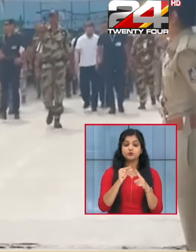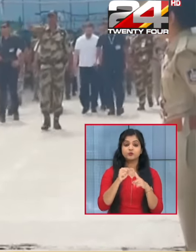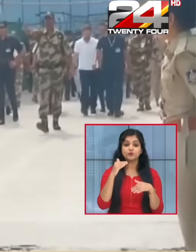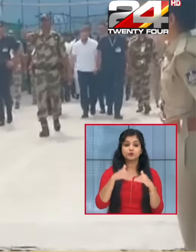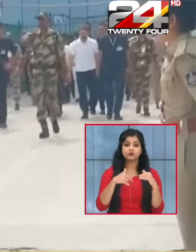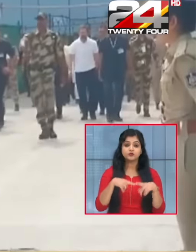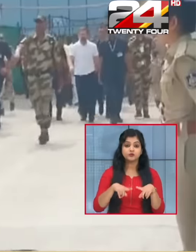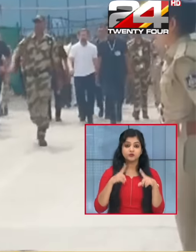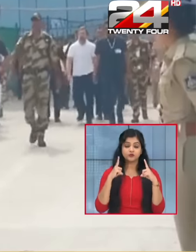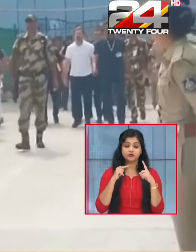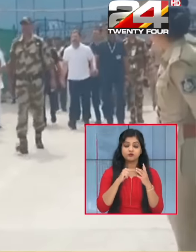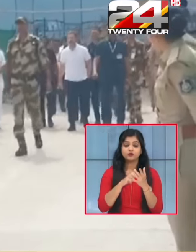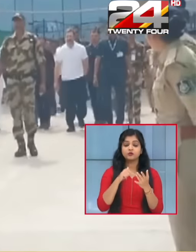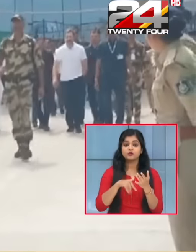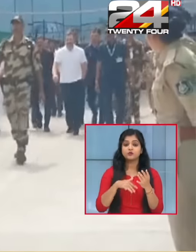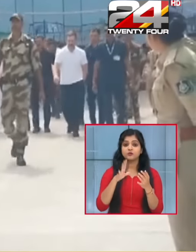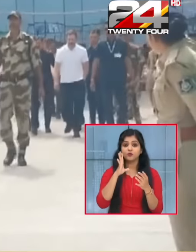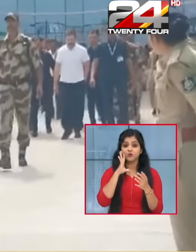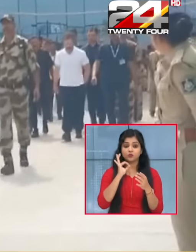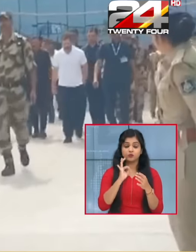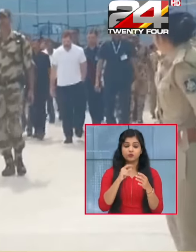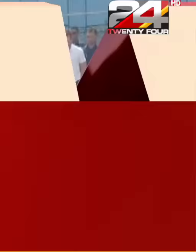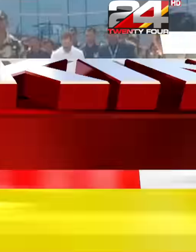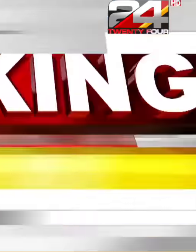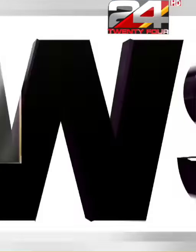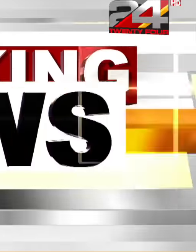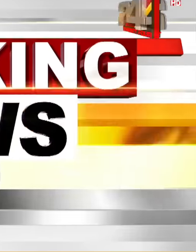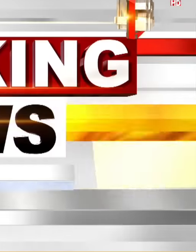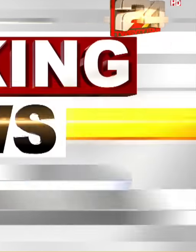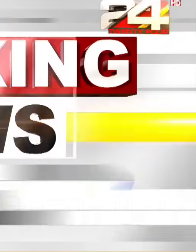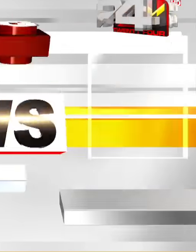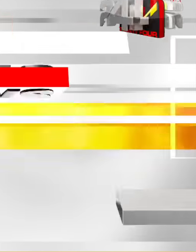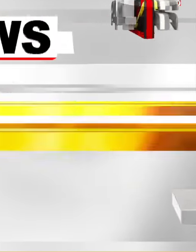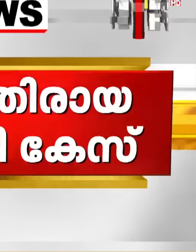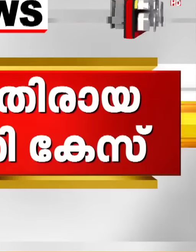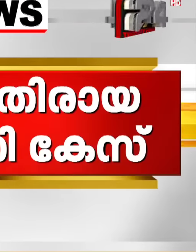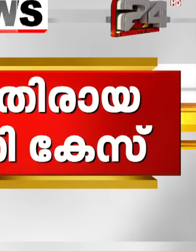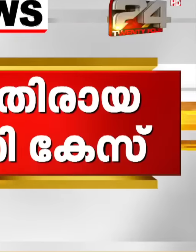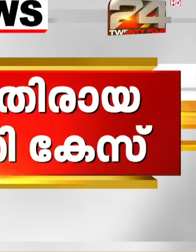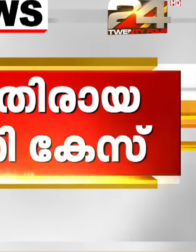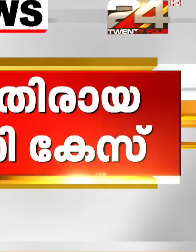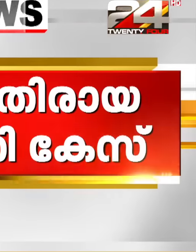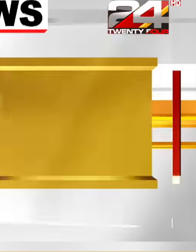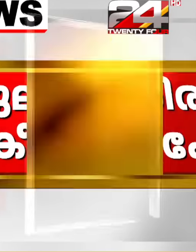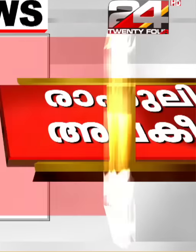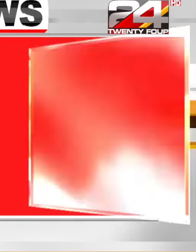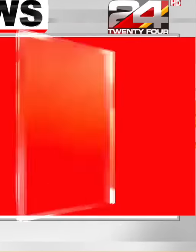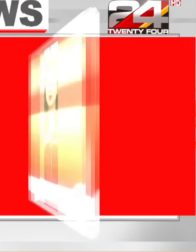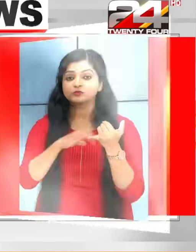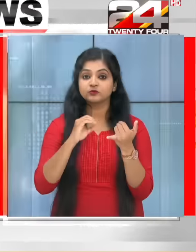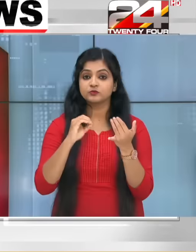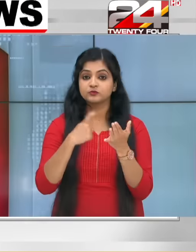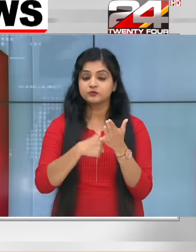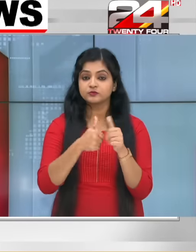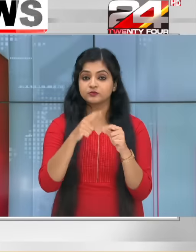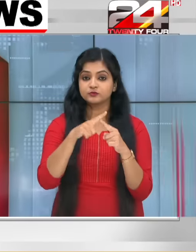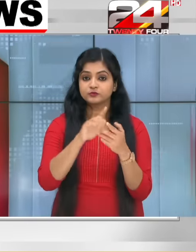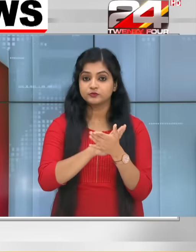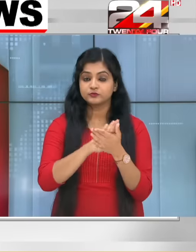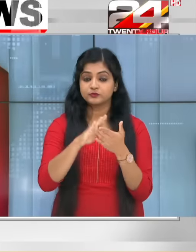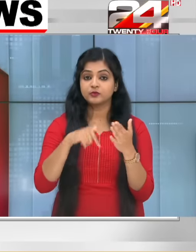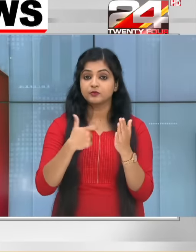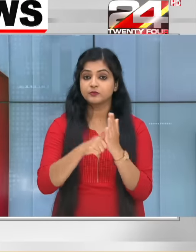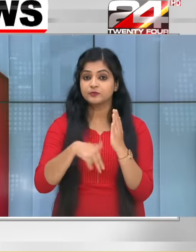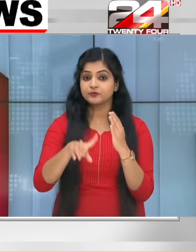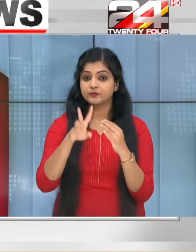ജീവിതത്തിൽ ഉൾപ്പെടെ വലിയ പങ്ക് വഹിക്കാവുന്ന തരത്തിലുള്ള വിധിയാണ് ഈ അപ്പീലിൽ സൂറത്ത് കോടതി ഈ മാസം 20-ന്